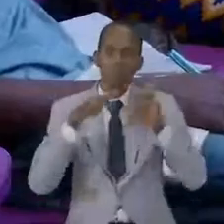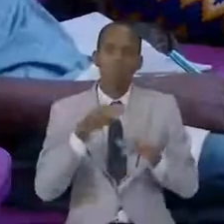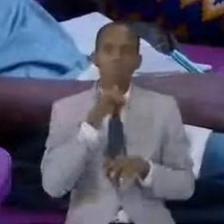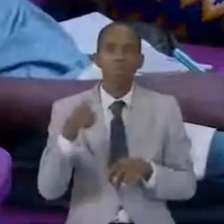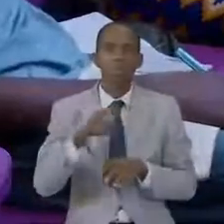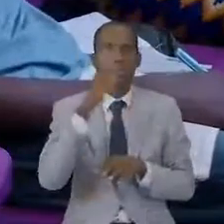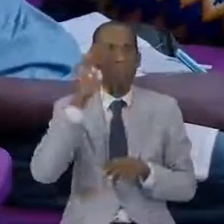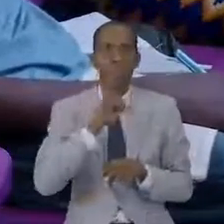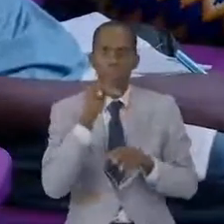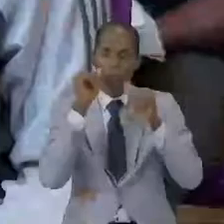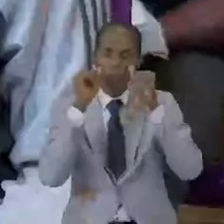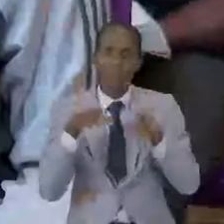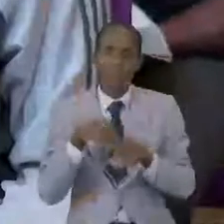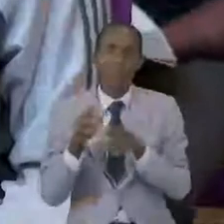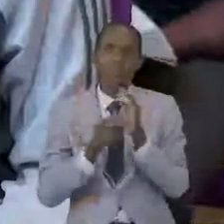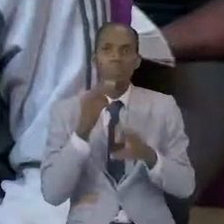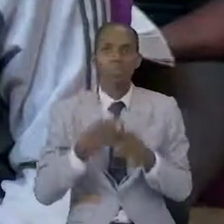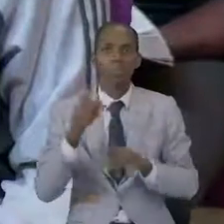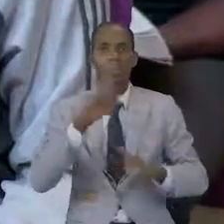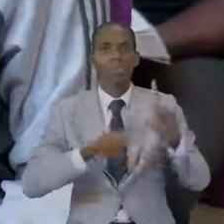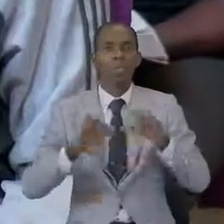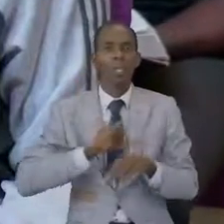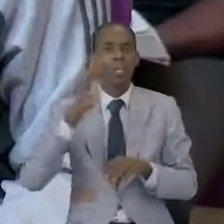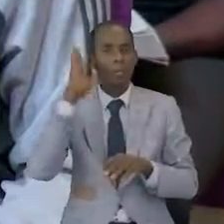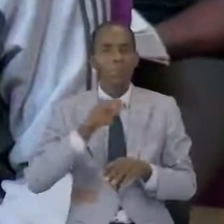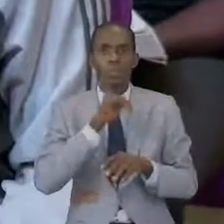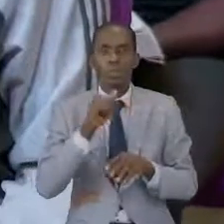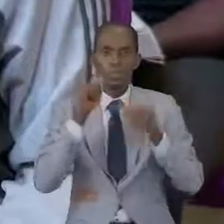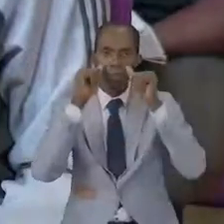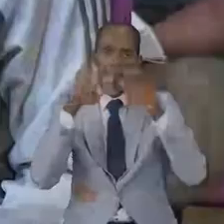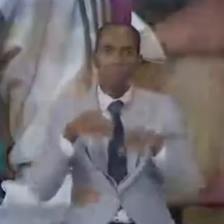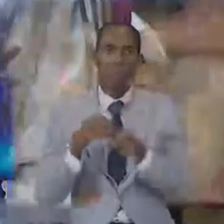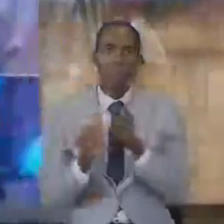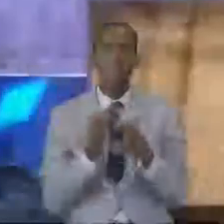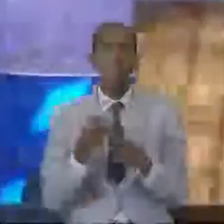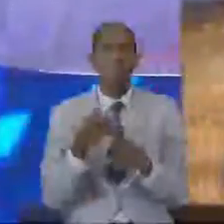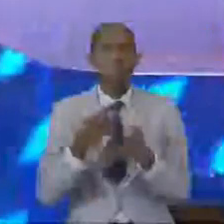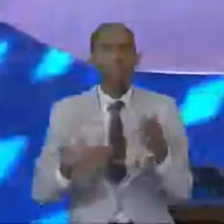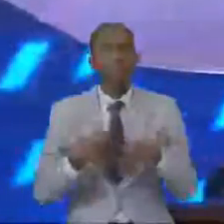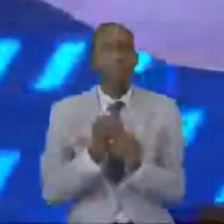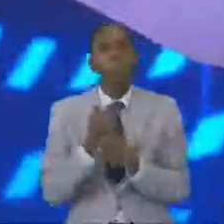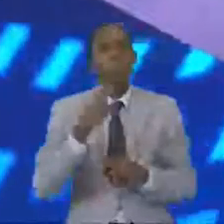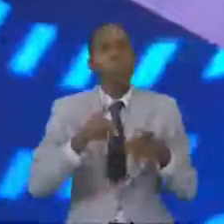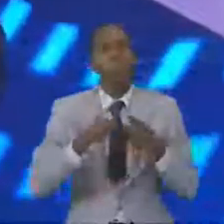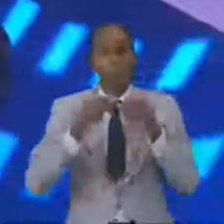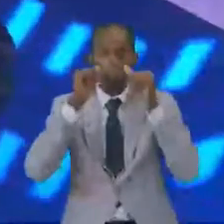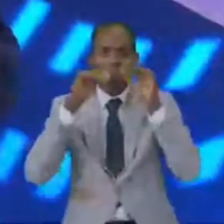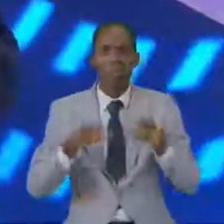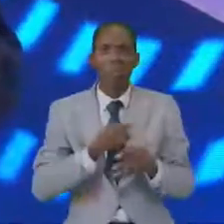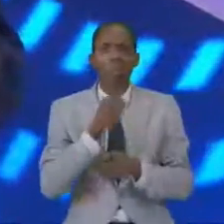nous relions pas vous n'allez pas vous relâcher je n'ai pas me lâcher qu'est-ce qui amène les gens à relâché